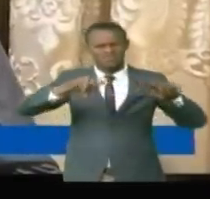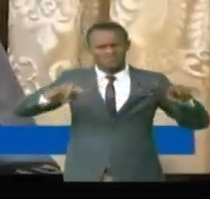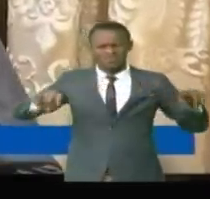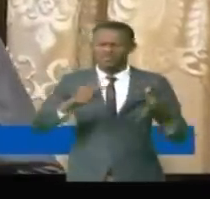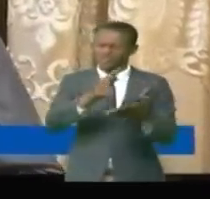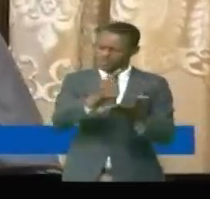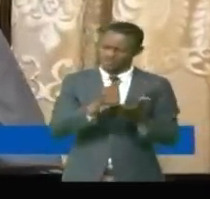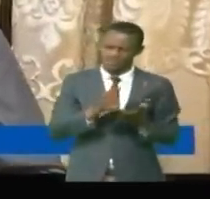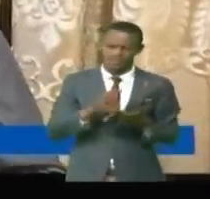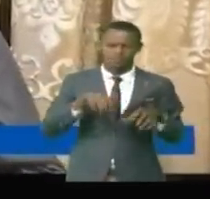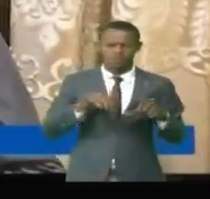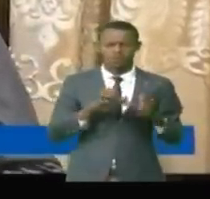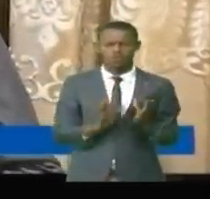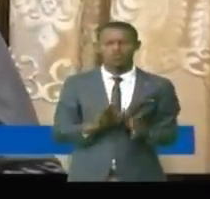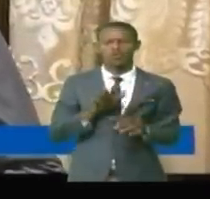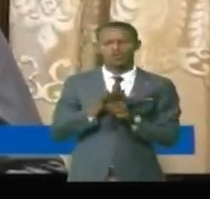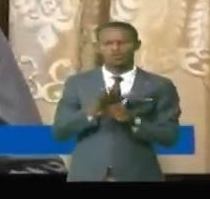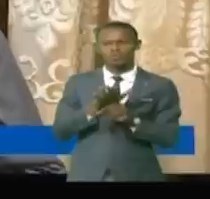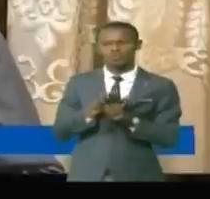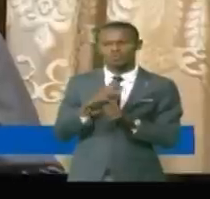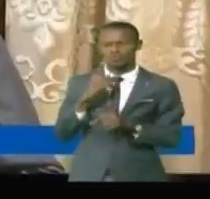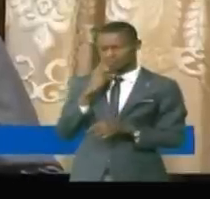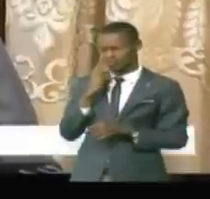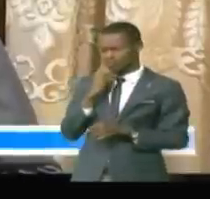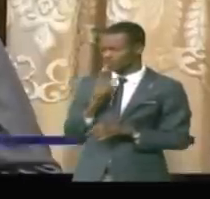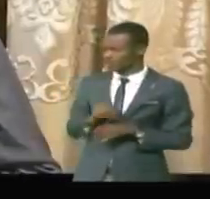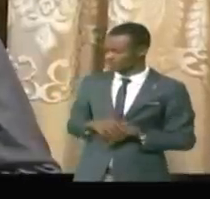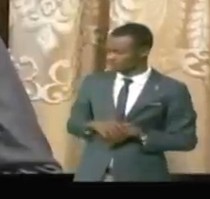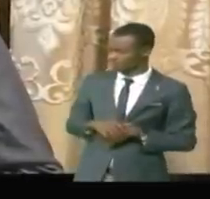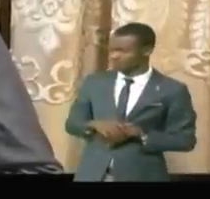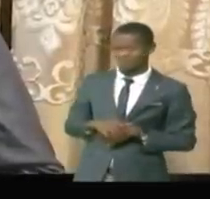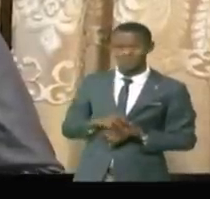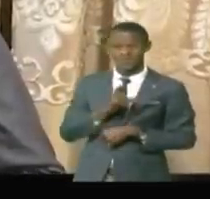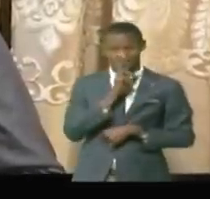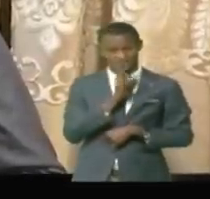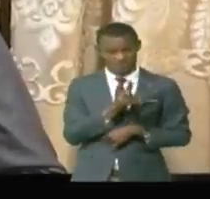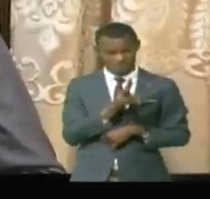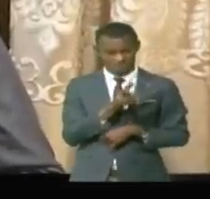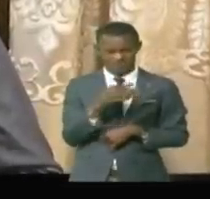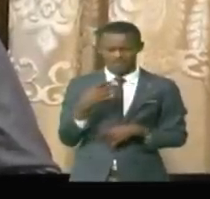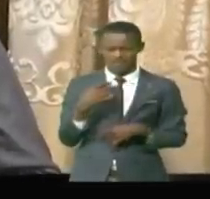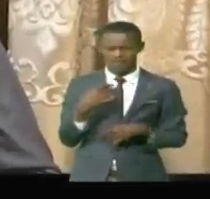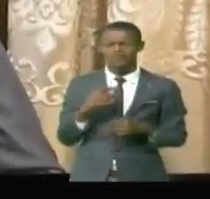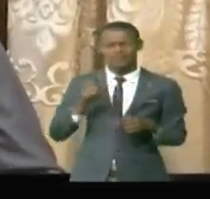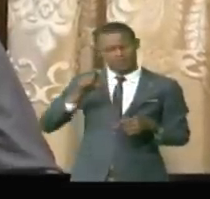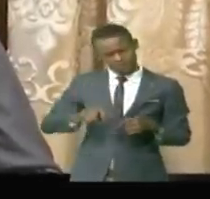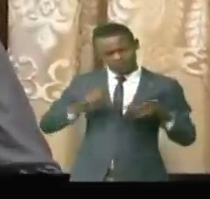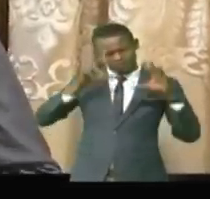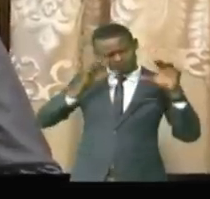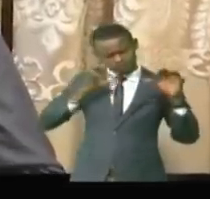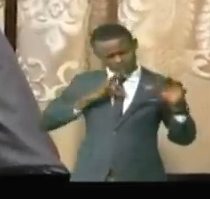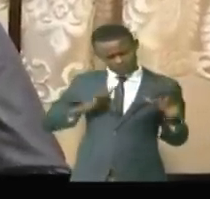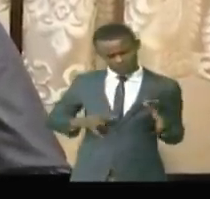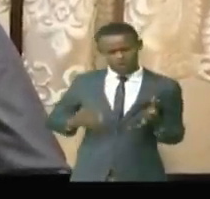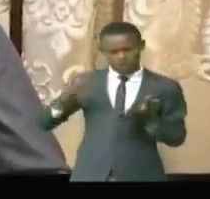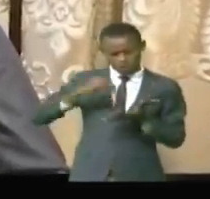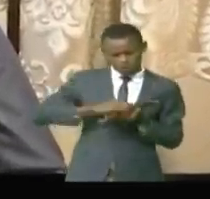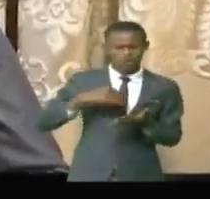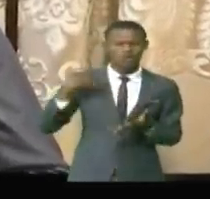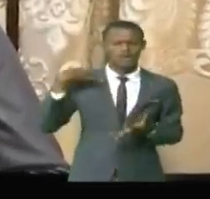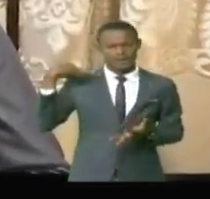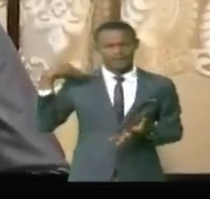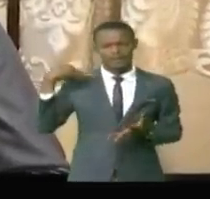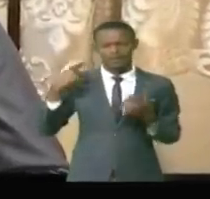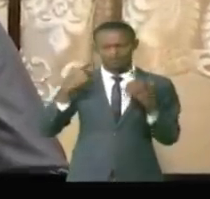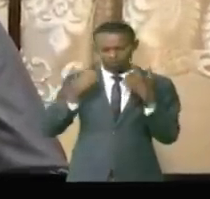prépare. Les candidats présidents de la République continuent de déposer leur candidature. Aujourd'hui, d'ailleurs,